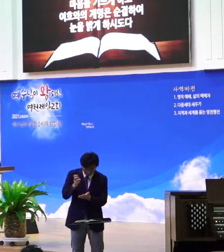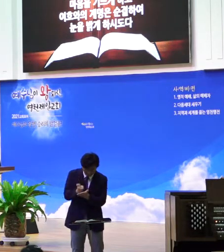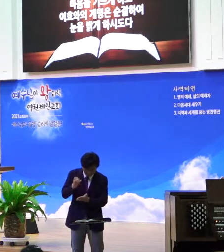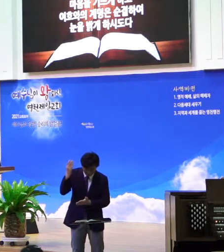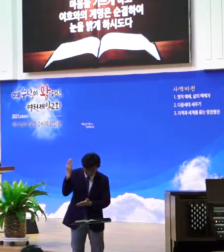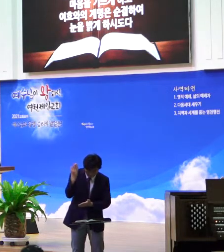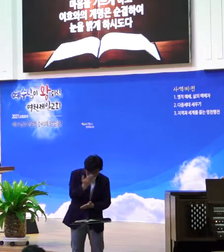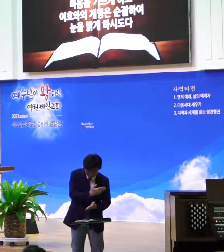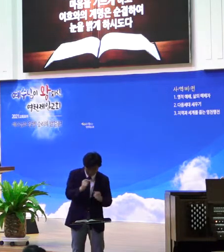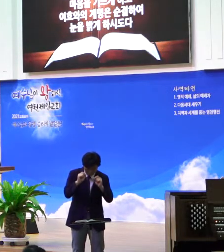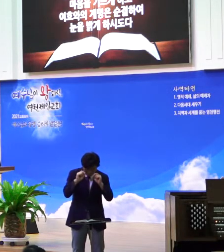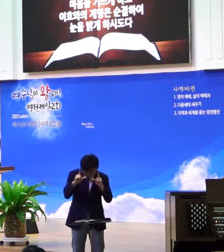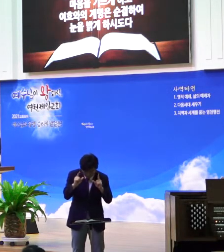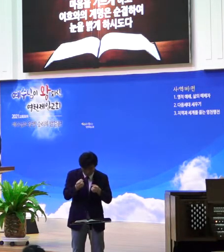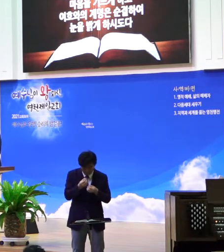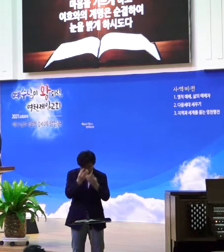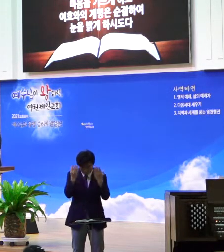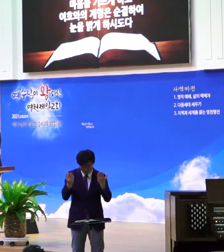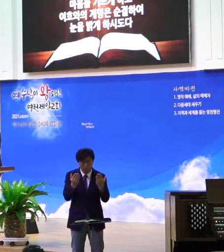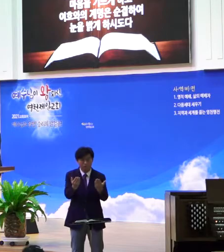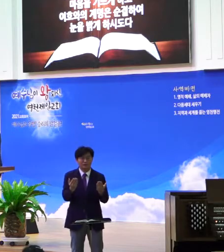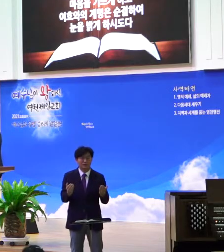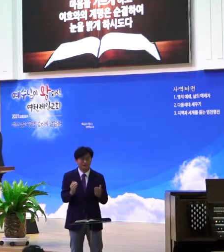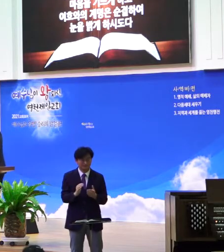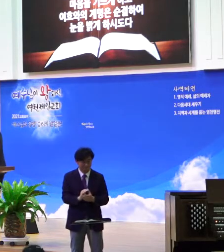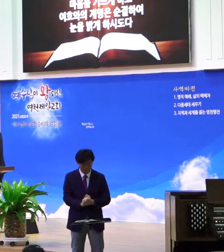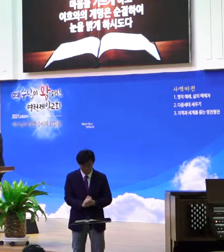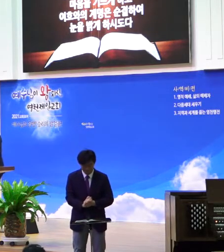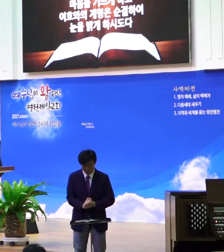하시도다. 아멘.